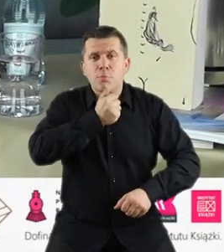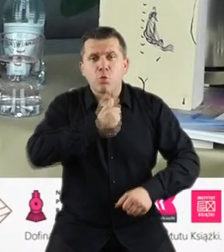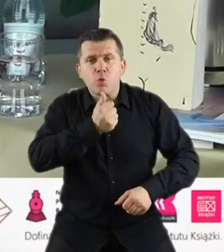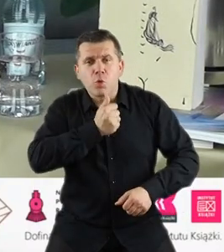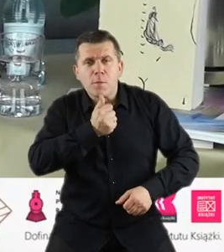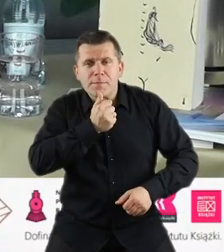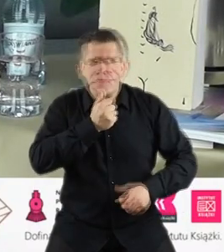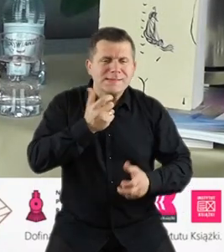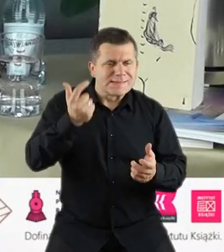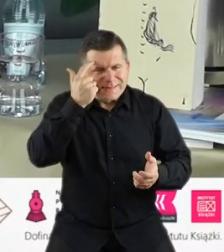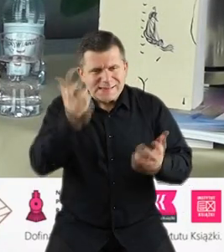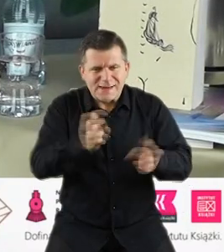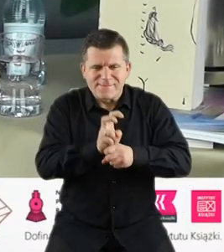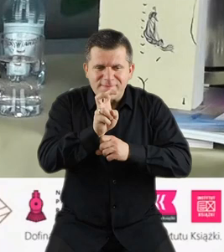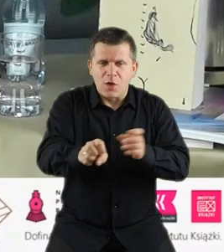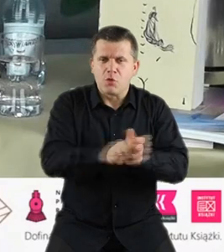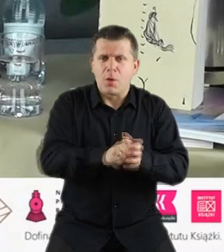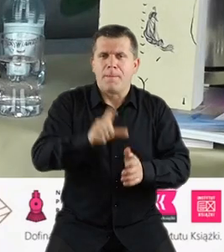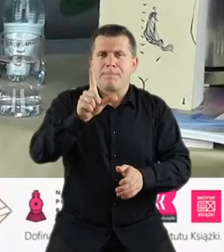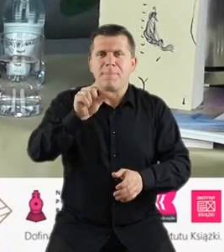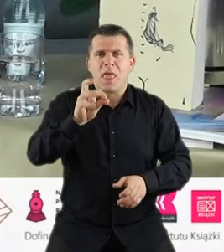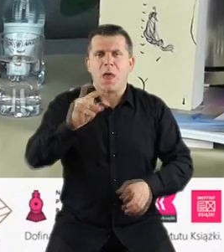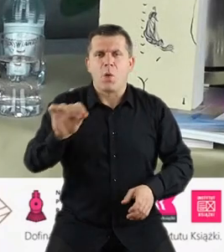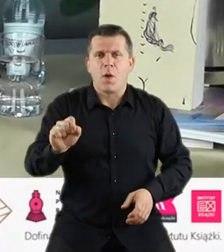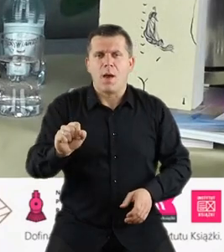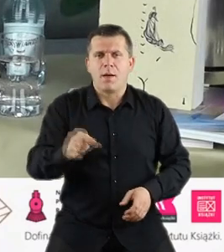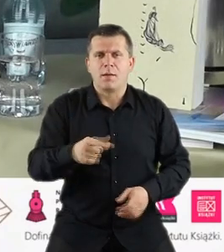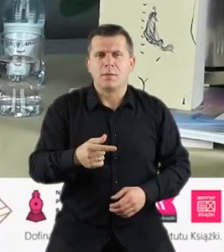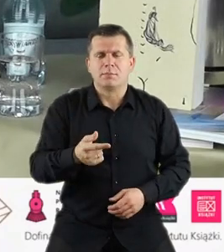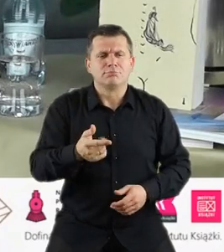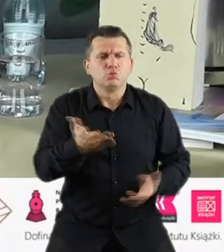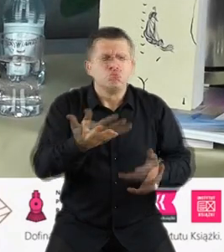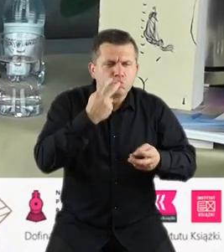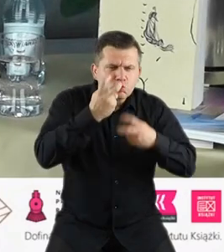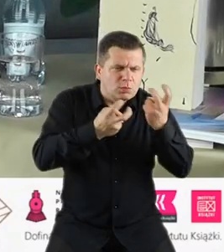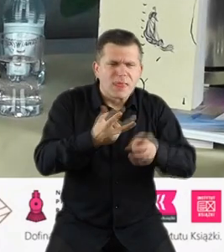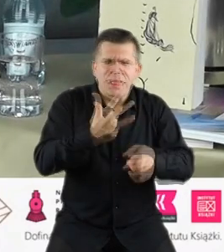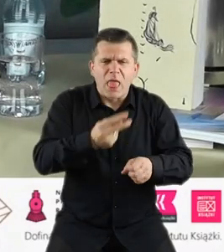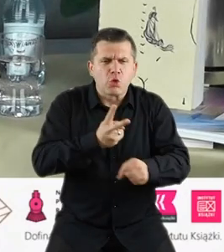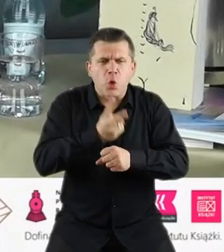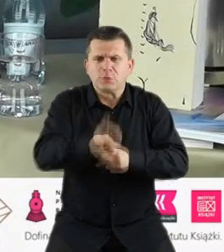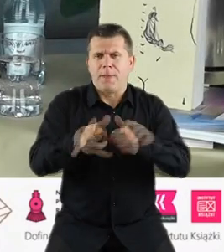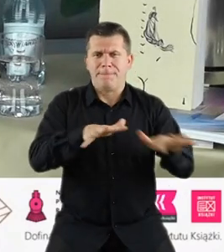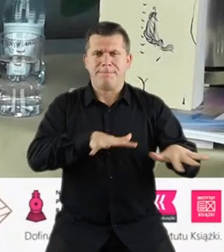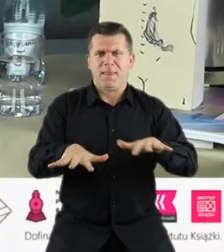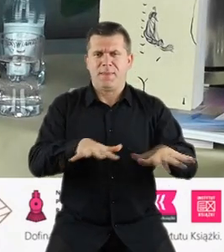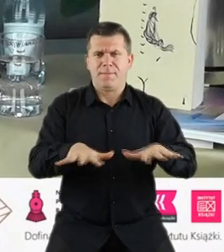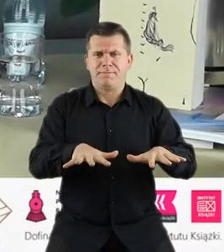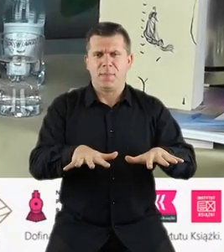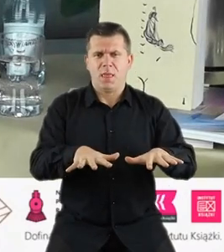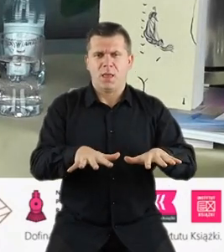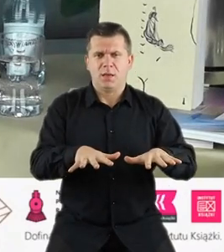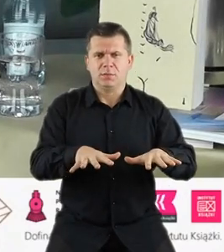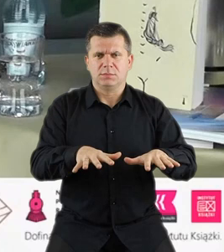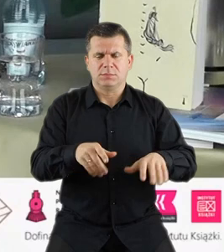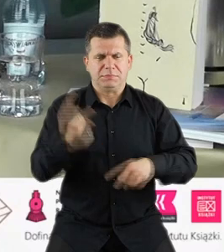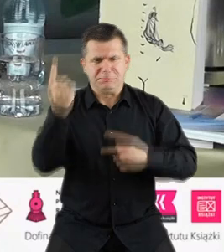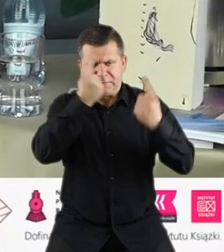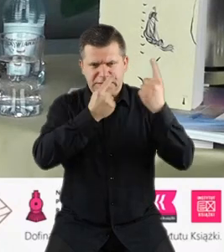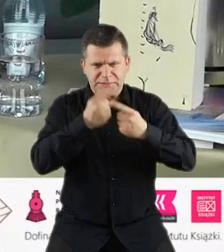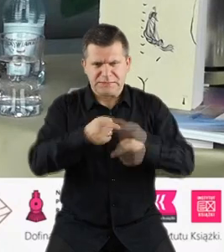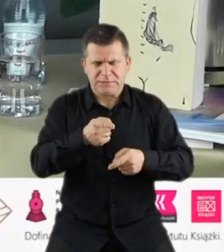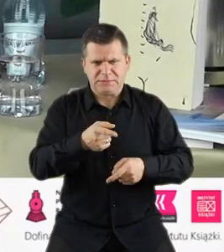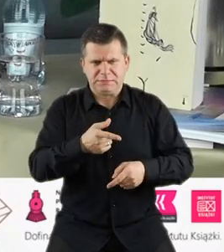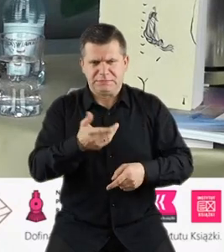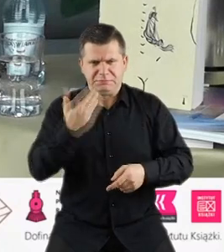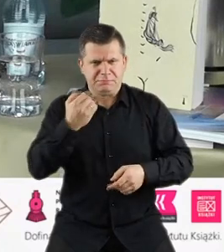próby zaznaczenia wejścia do piekła w jakichś najbardziej niedostępnych miejscach, które wówczas się wydawały